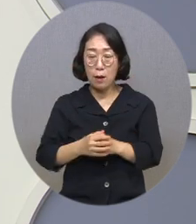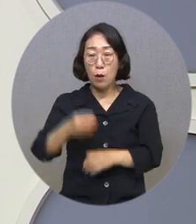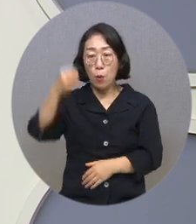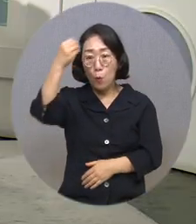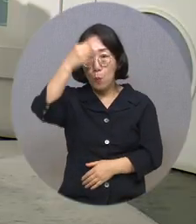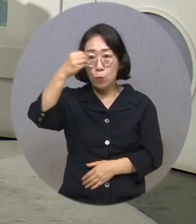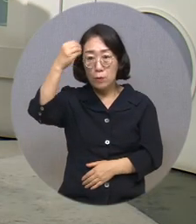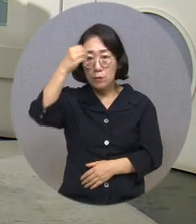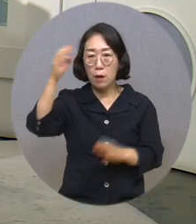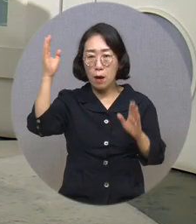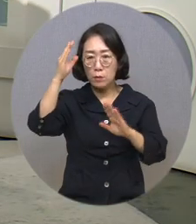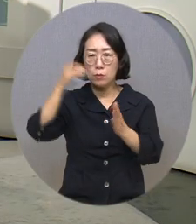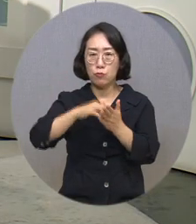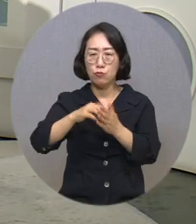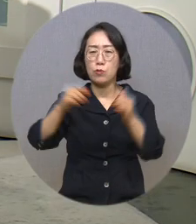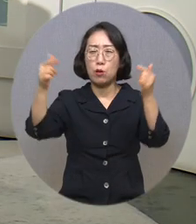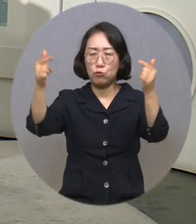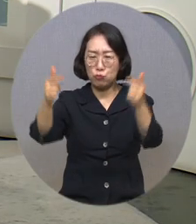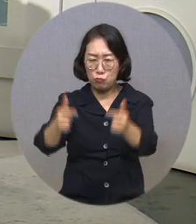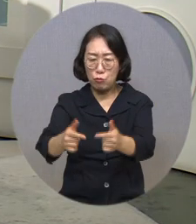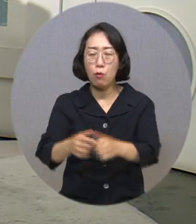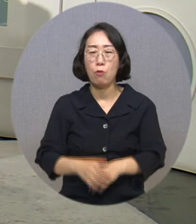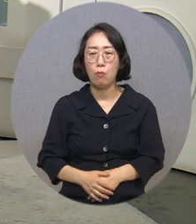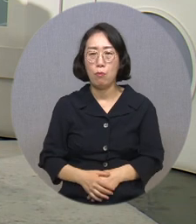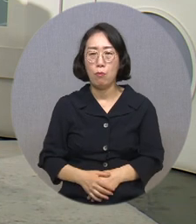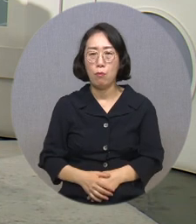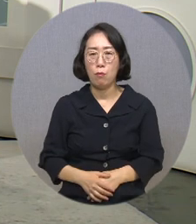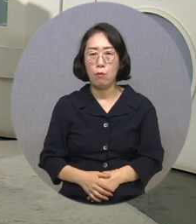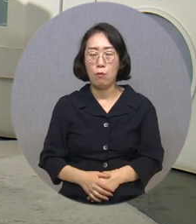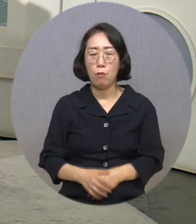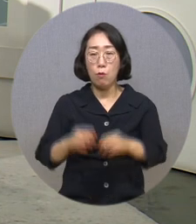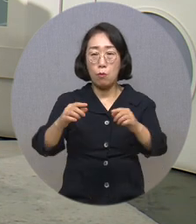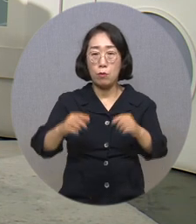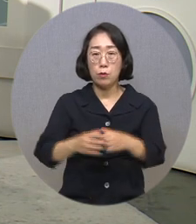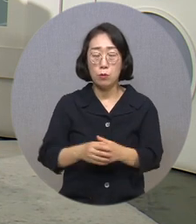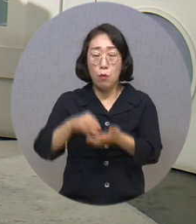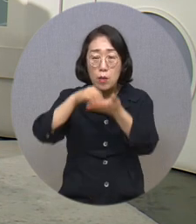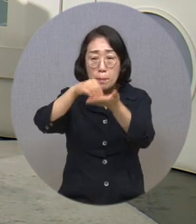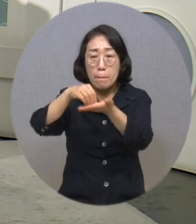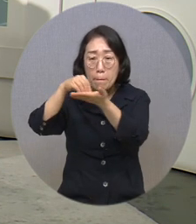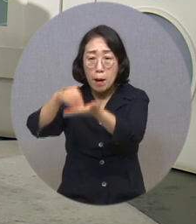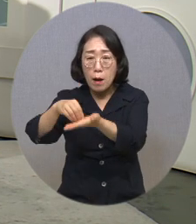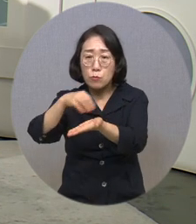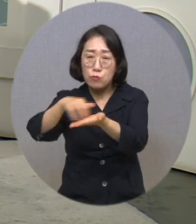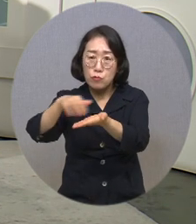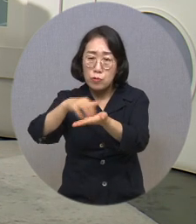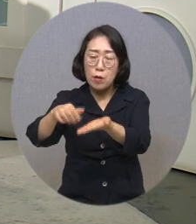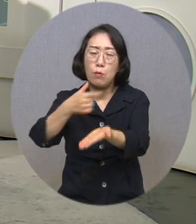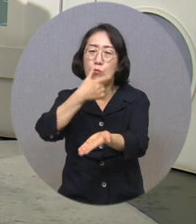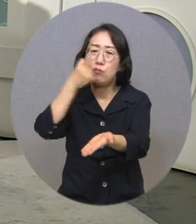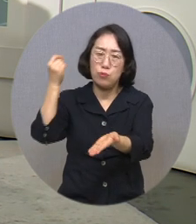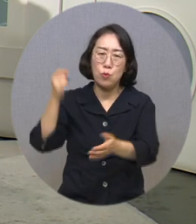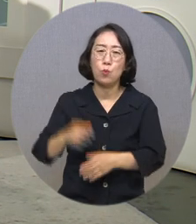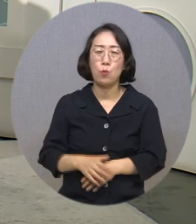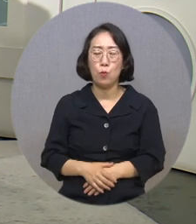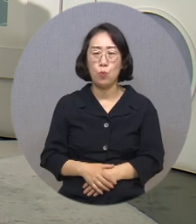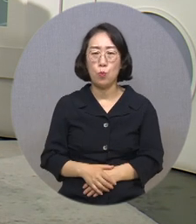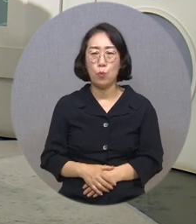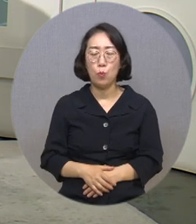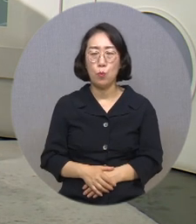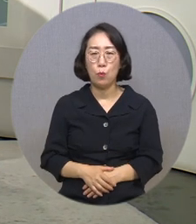자원이 줄어들기 때문에 입학이 거의 잘 안 됩니다. 채우지를 못하고 있습니다. 학과를. 정원을. 네,